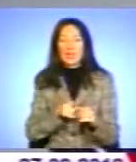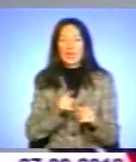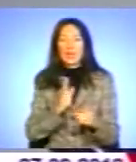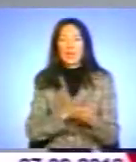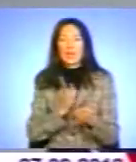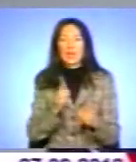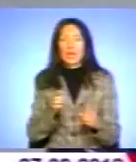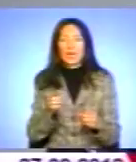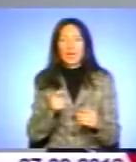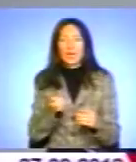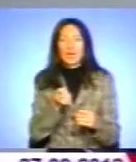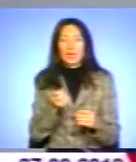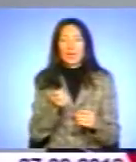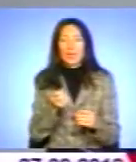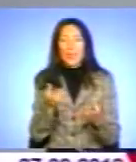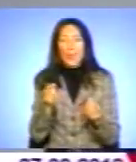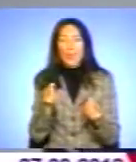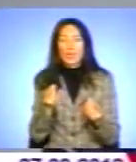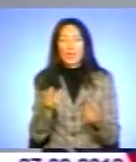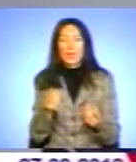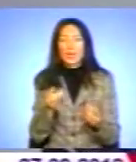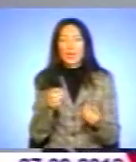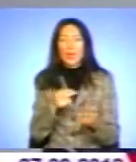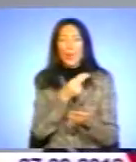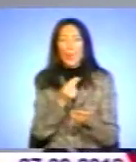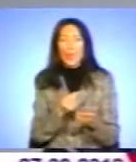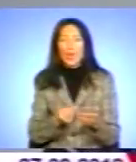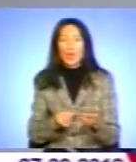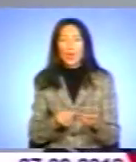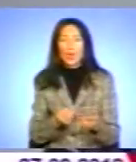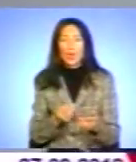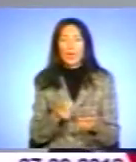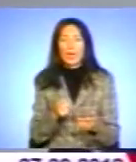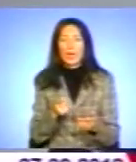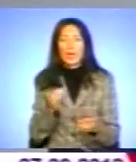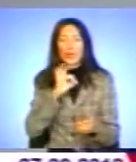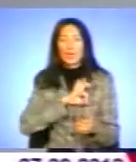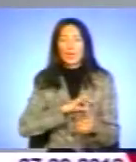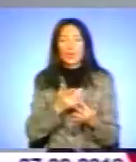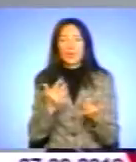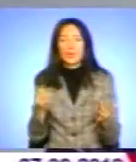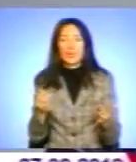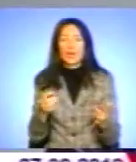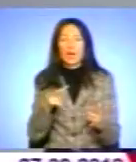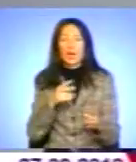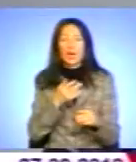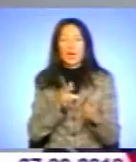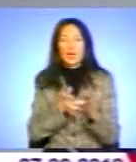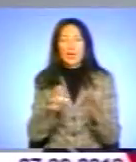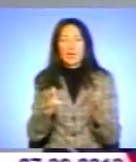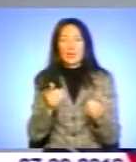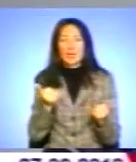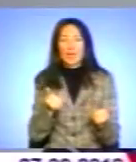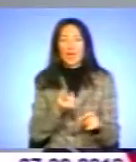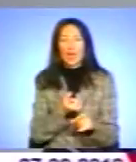боке там таке трошки пом'якше. М'який дуже малюнок, і використання різних лінз такого, вони зараз досить дешеві.